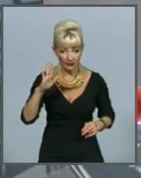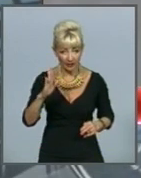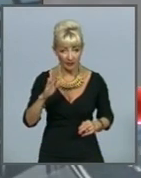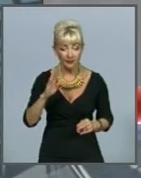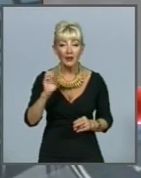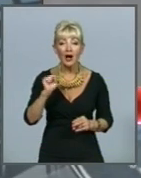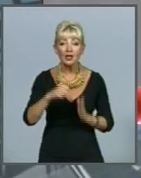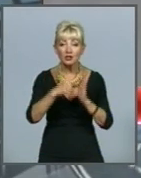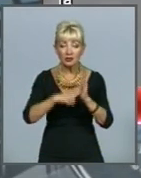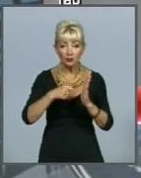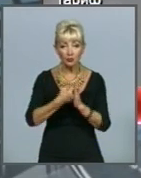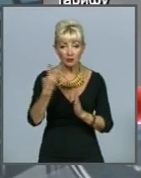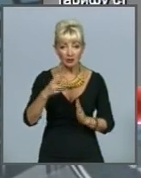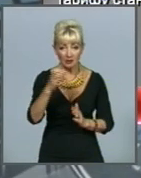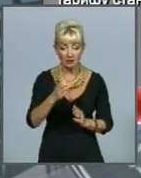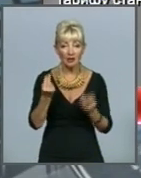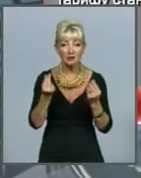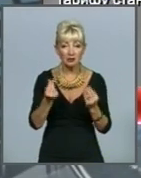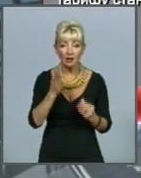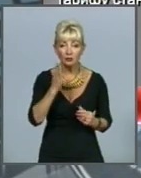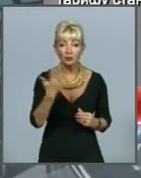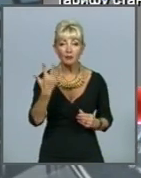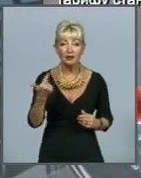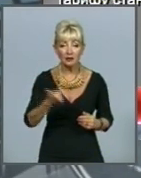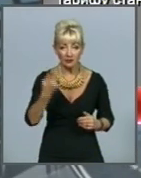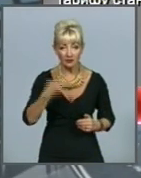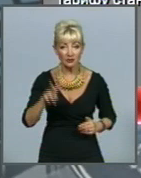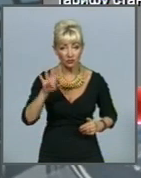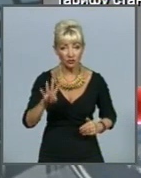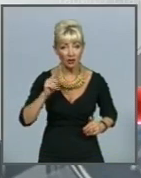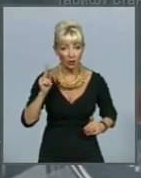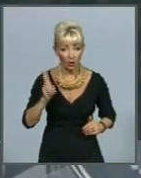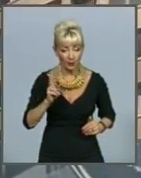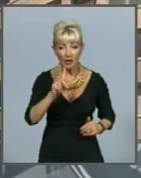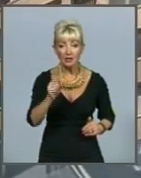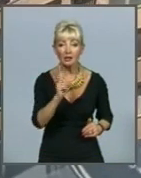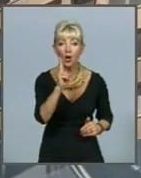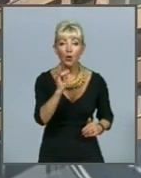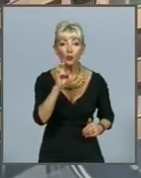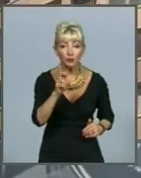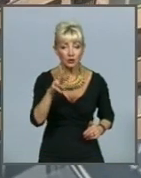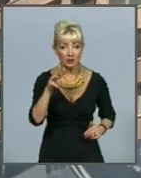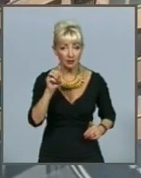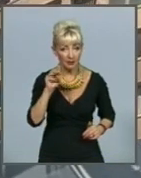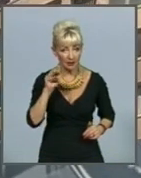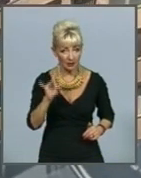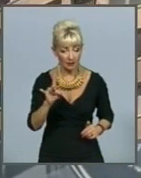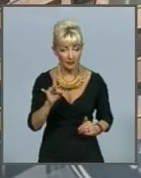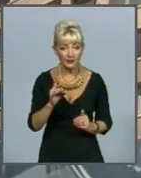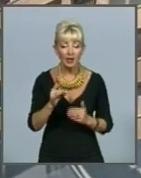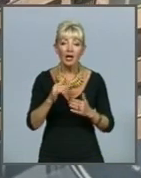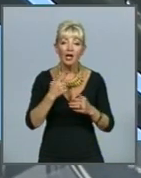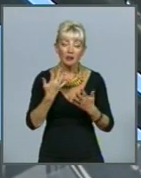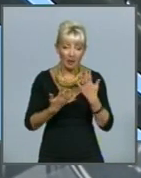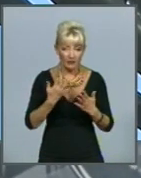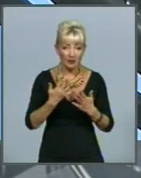вересня ціна тарифу становитиме 5 гривень 24 копійки за кубічний метр. Скоріш за все, ціна зростатиме і